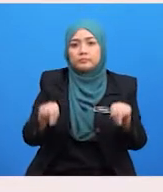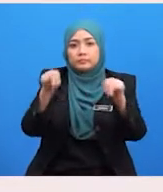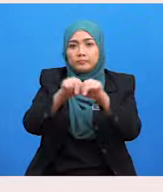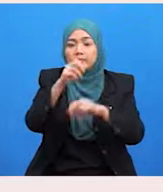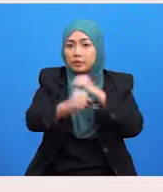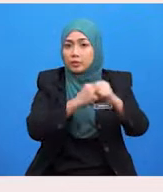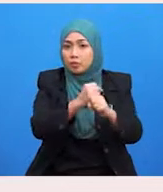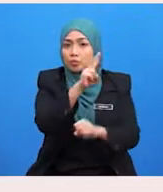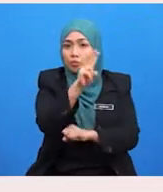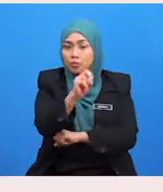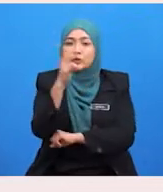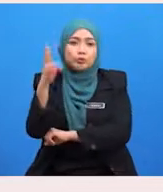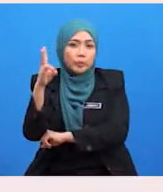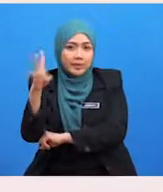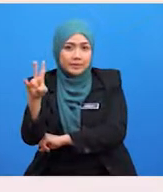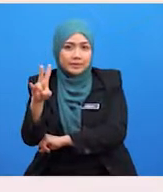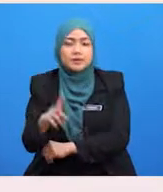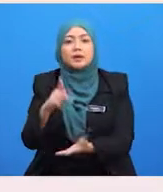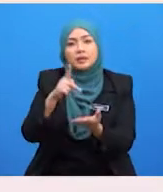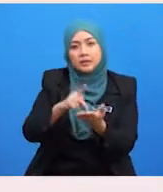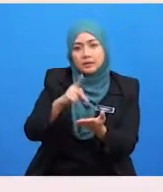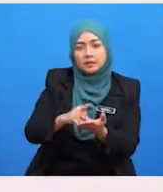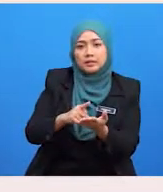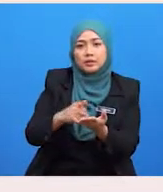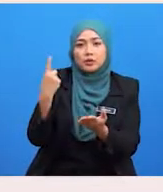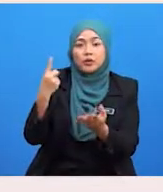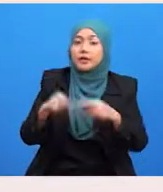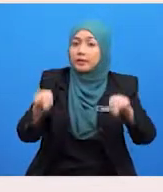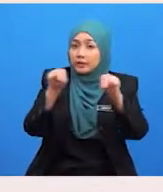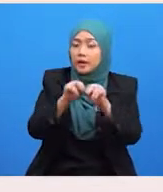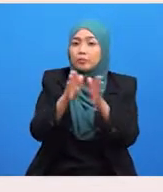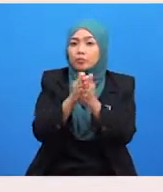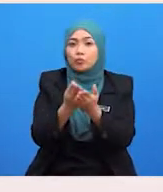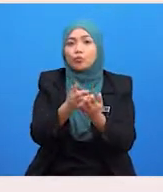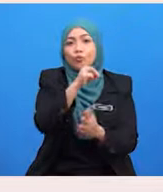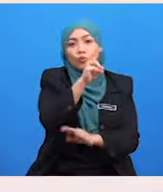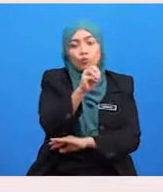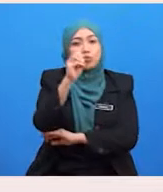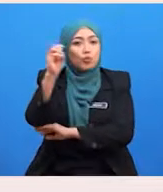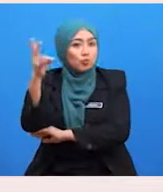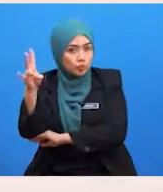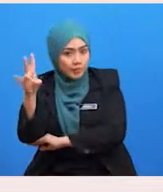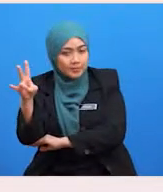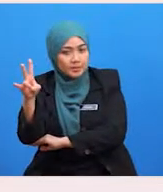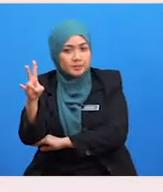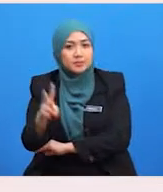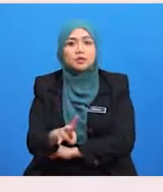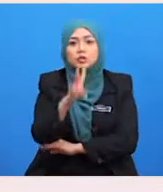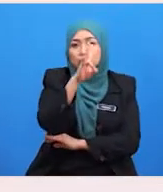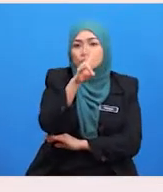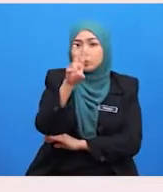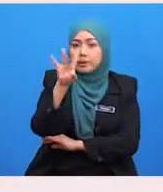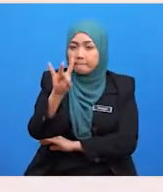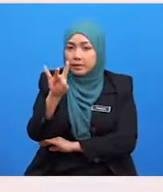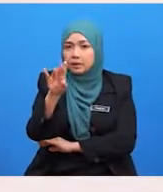tahun 2017. Kirakan dahulu nilai buku tahun 2017, iaitu